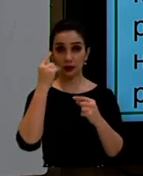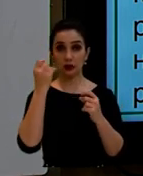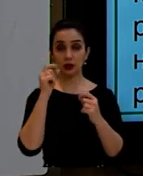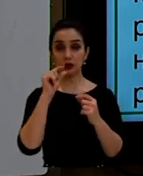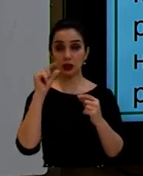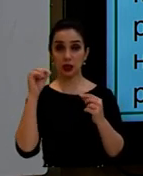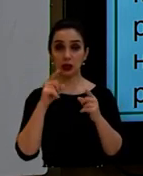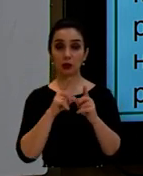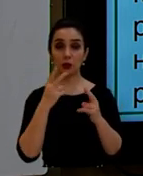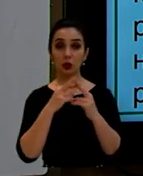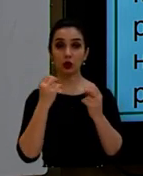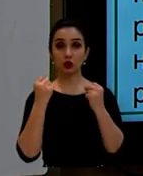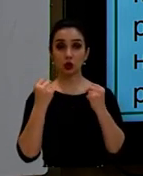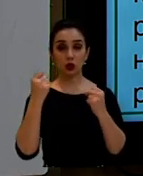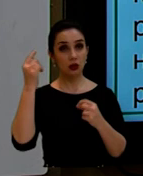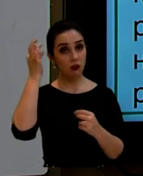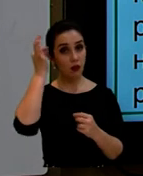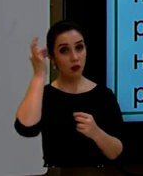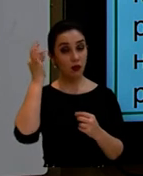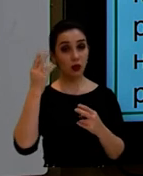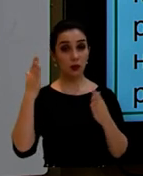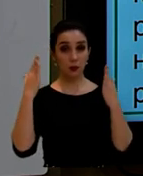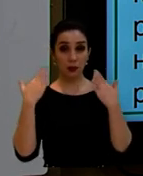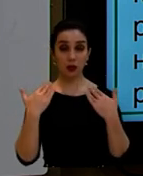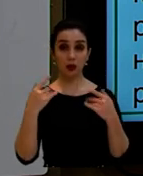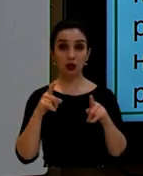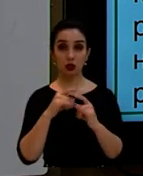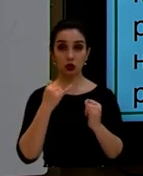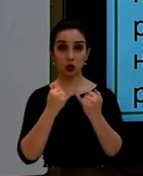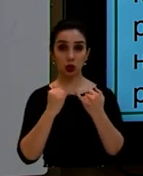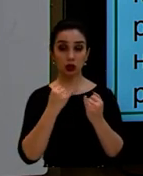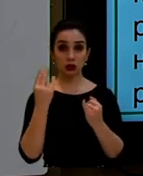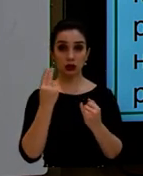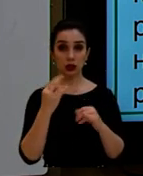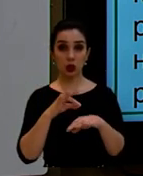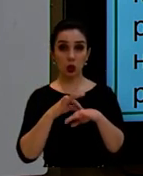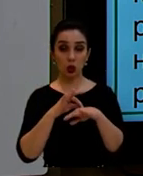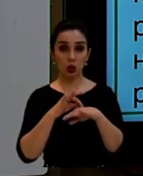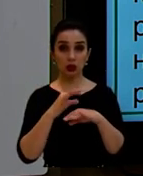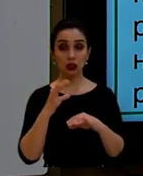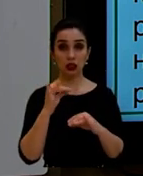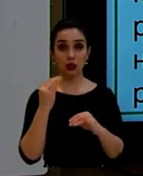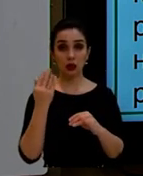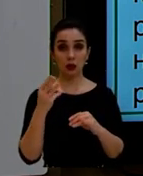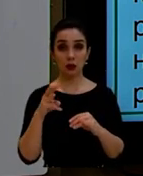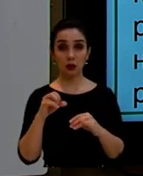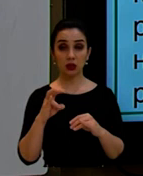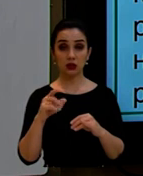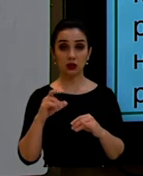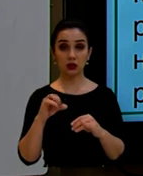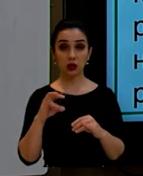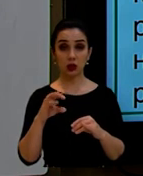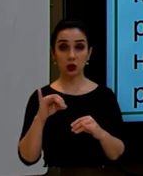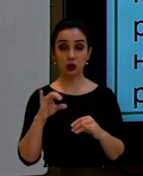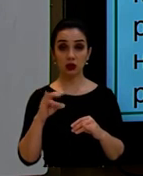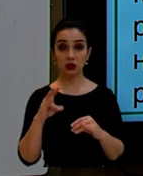глаз, жесткими прямыми волосами, желтоватым цветом кожи. Монголоиды в